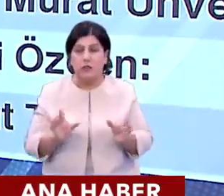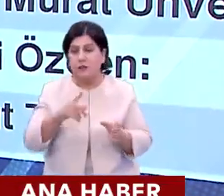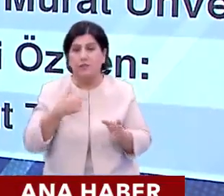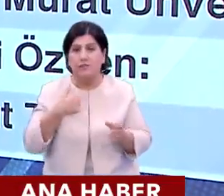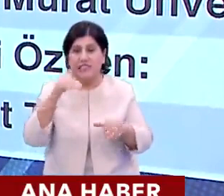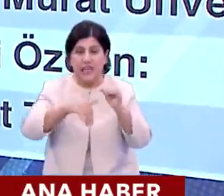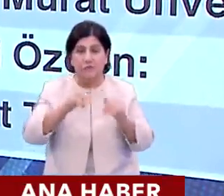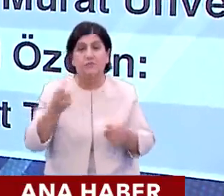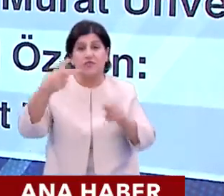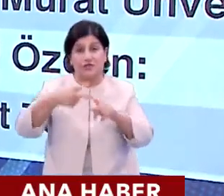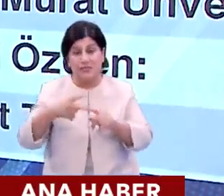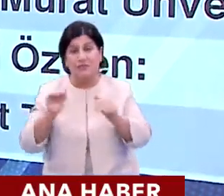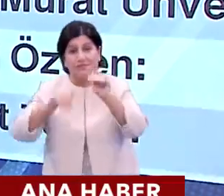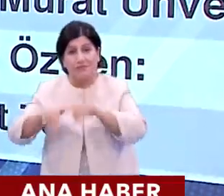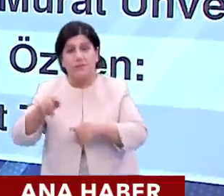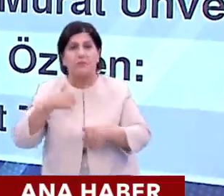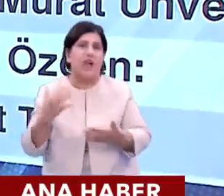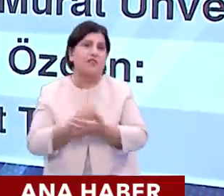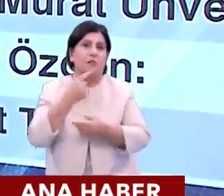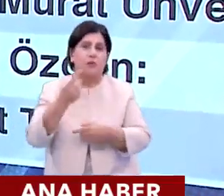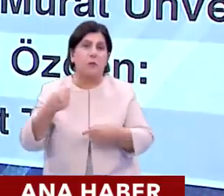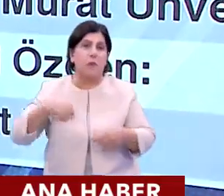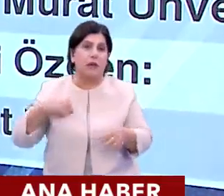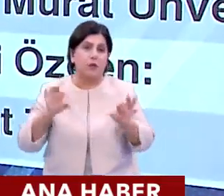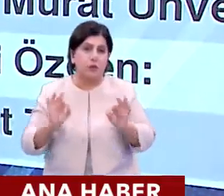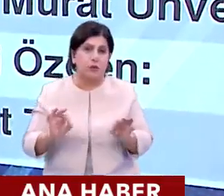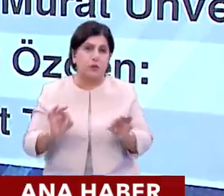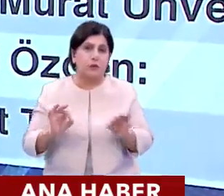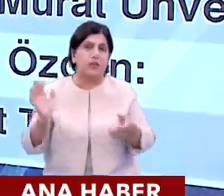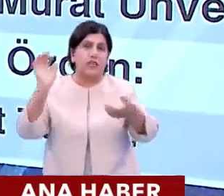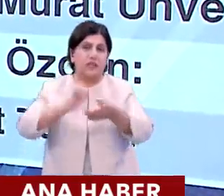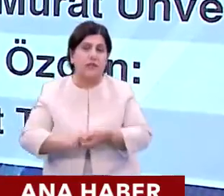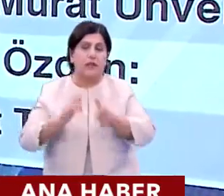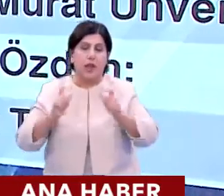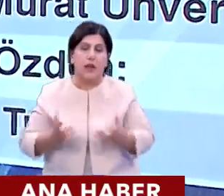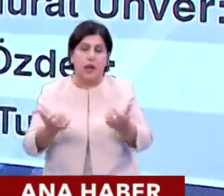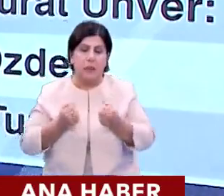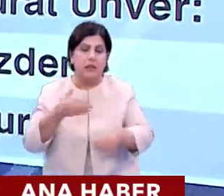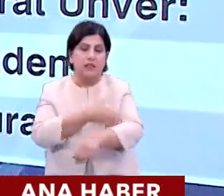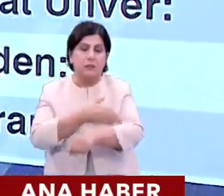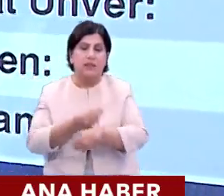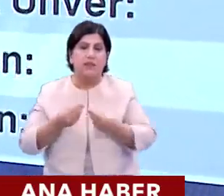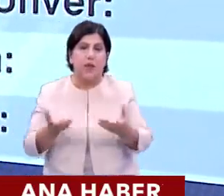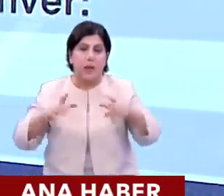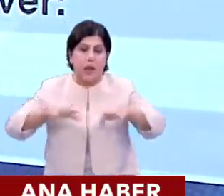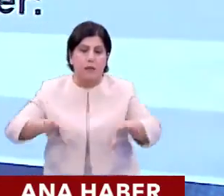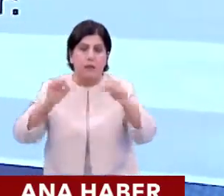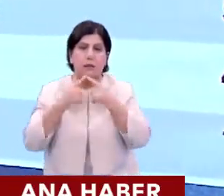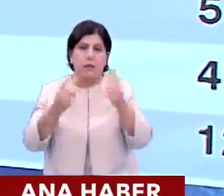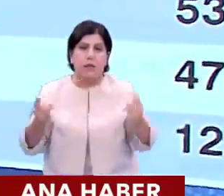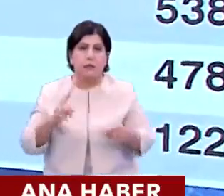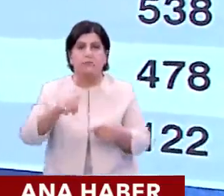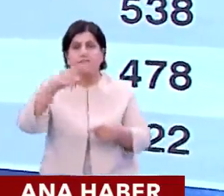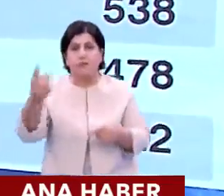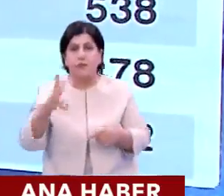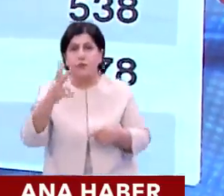kazanacağım diyordu fakat Pazartesi ittifakta ittifakta yer almaya hazırdır hizmet vermeye hazırız dedi diğer adaylar Yakup